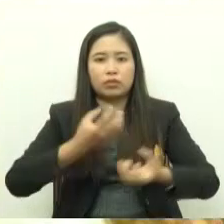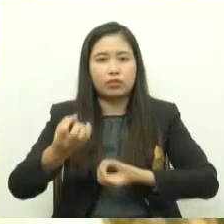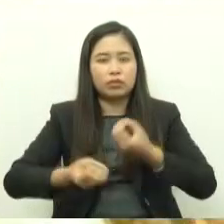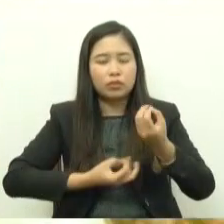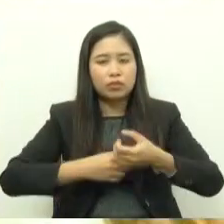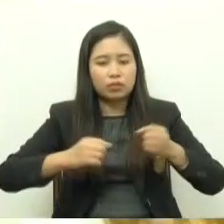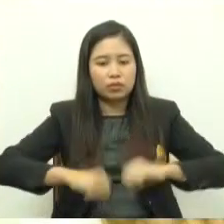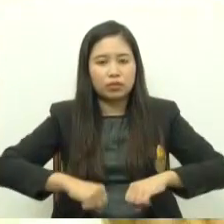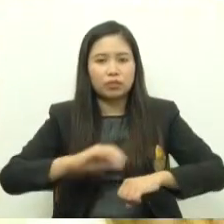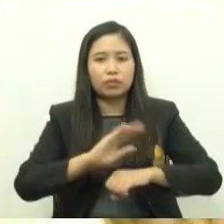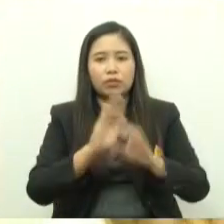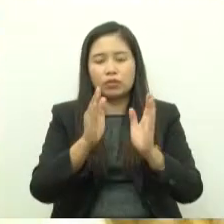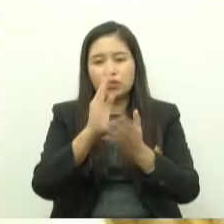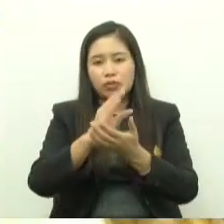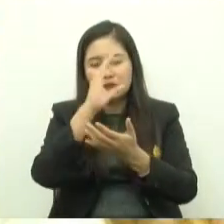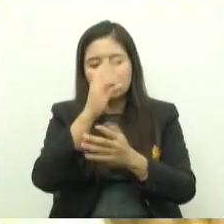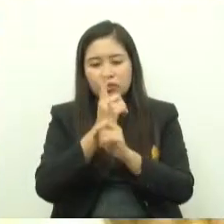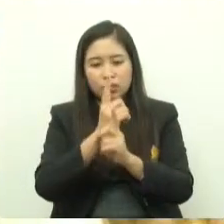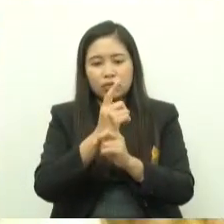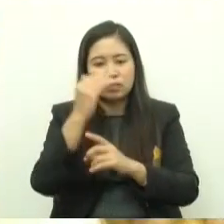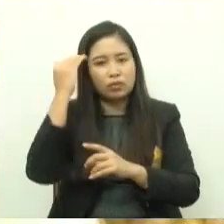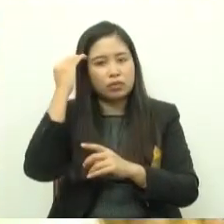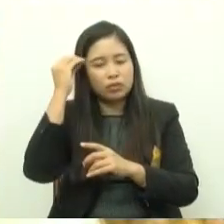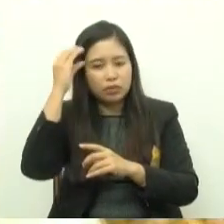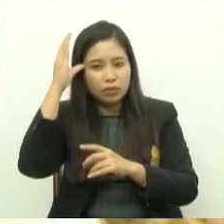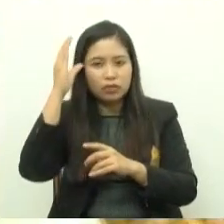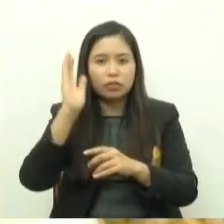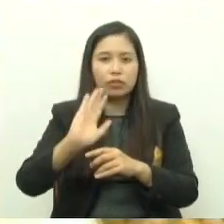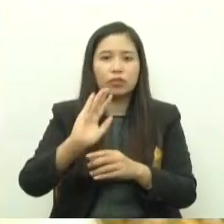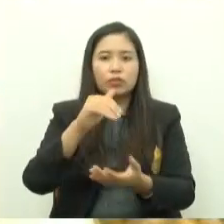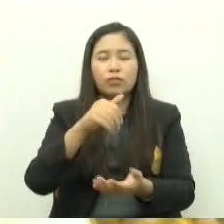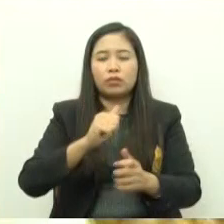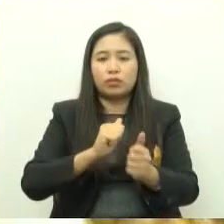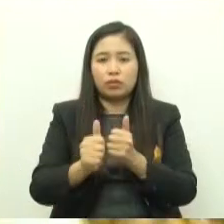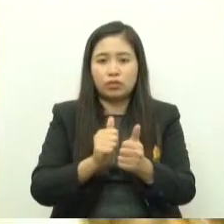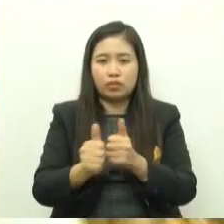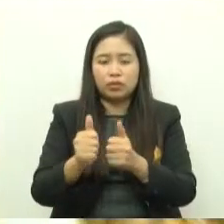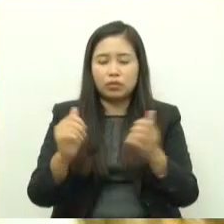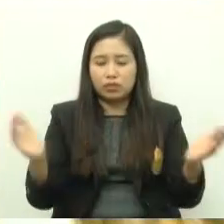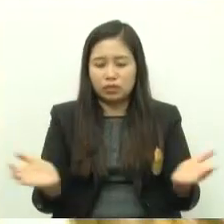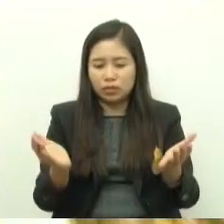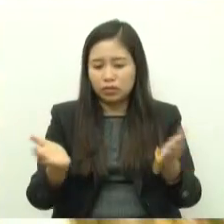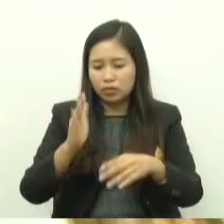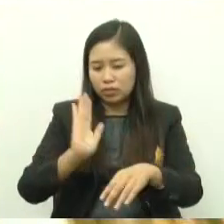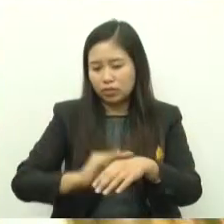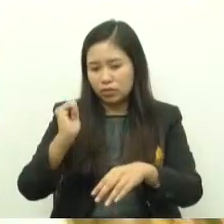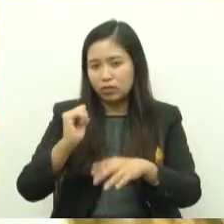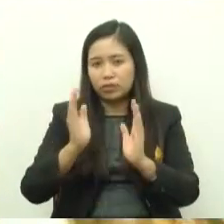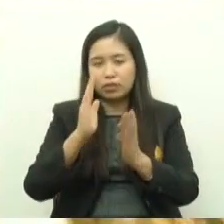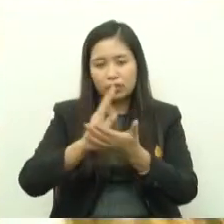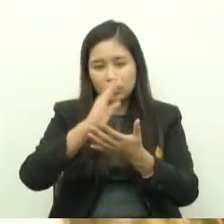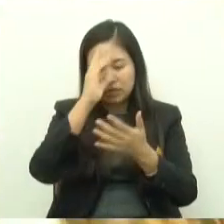หลากหลายนะคะตามหลักพหุปัญญาการแข่งขันครั้งนี้นะคะเราได้ส่งเสริมสักยภาพนักเรียนเพื่อสู่ความเป็น